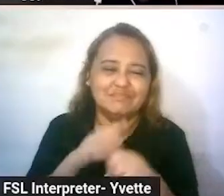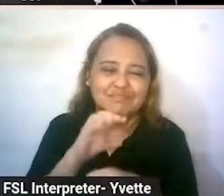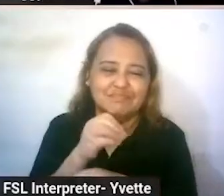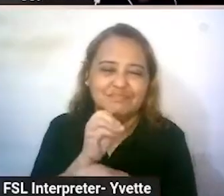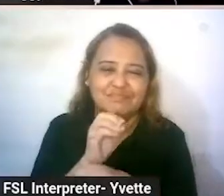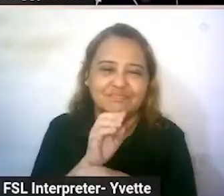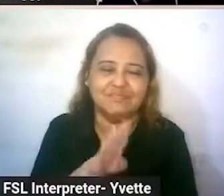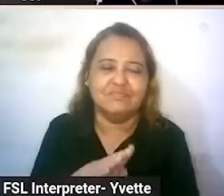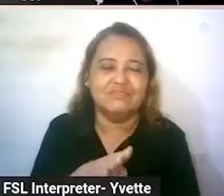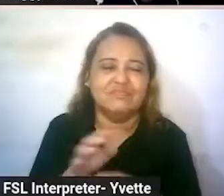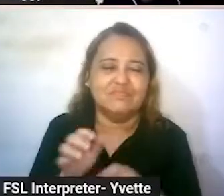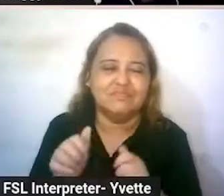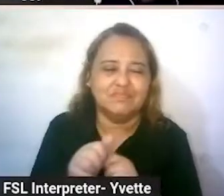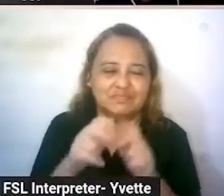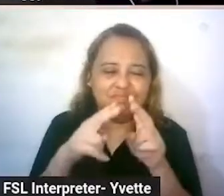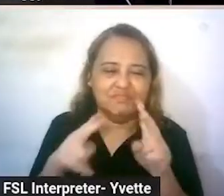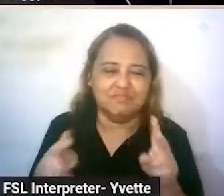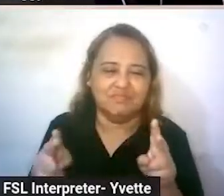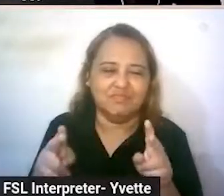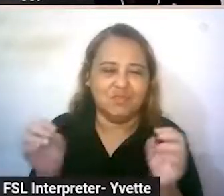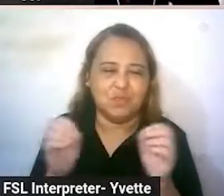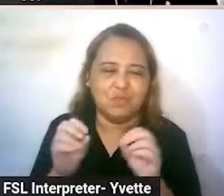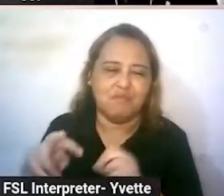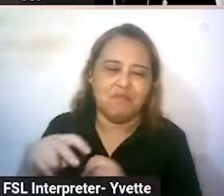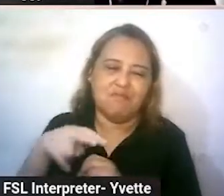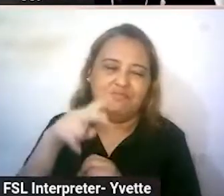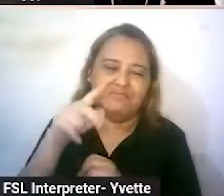Subiaga. Ganun, Miss Edel.